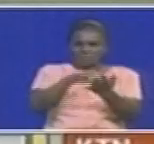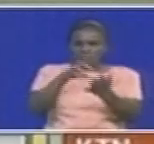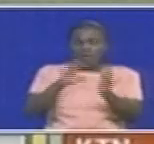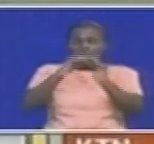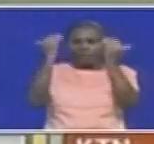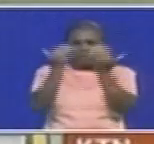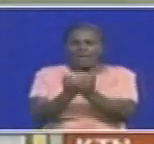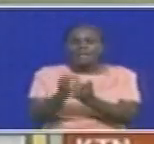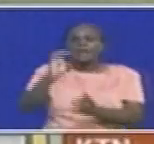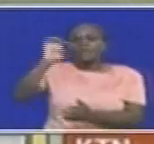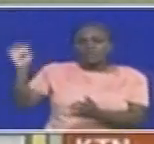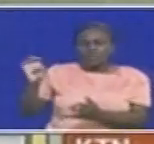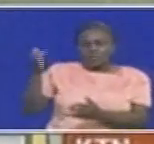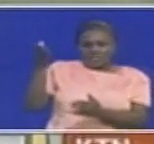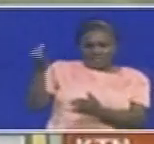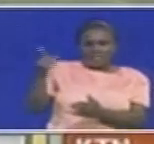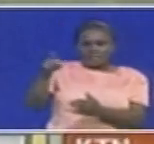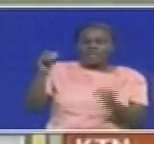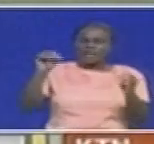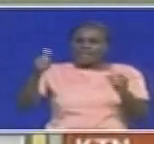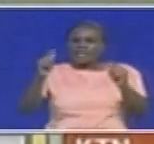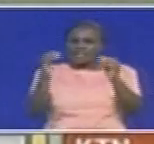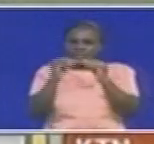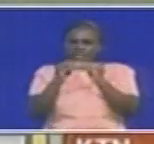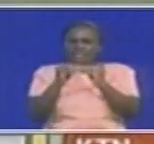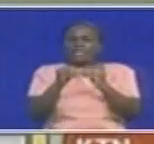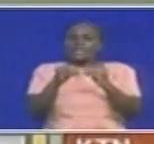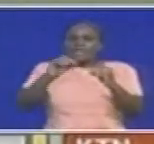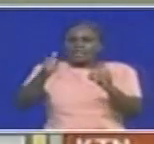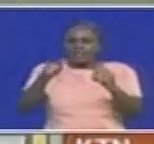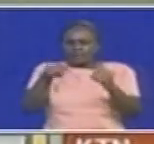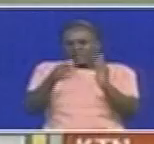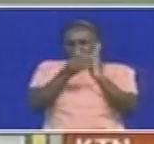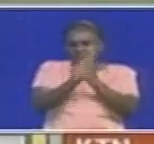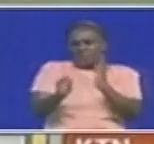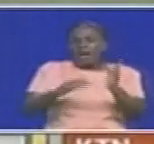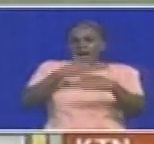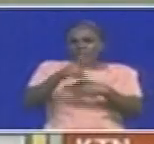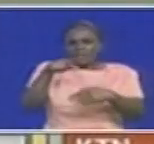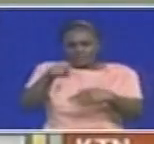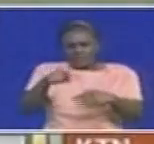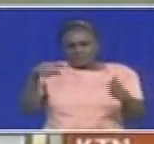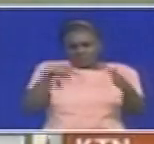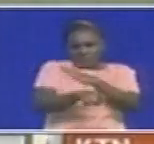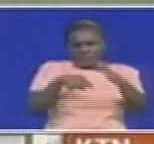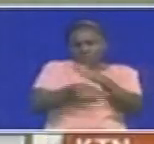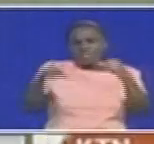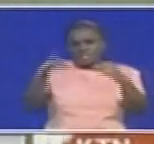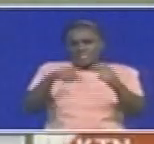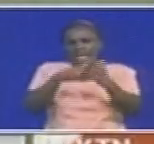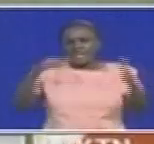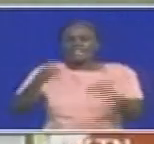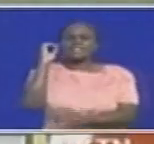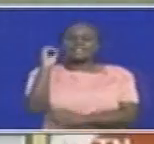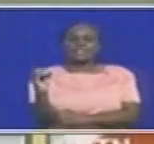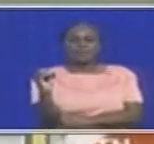Europa. Timu Real Madrid na itakuwa ikitarajia kuongeza masaibu ya Schalke baada ya kulaza mabao 6-1 kwenye awamu ya